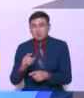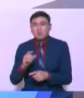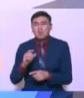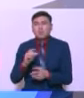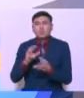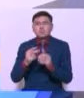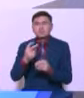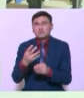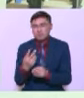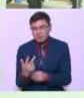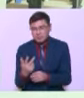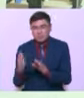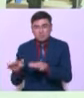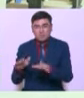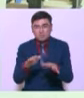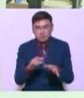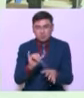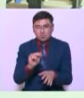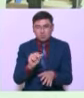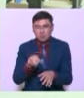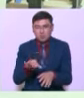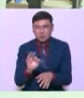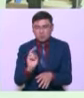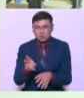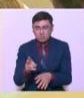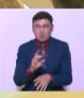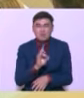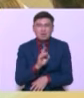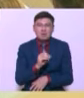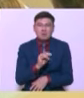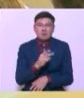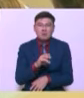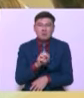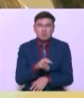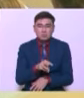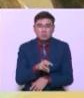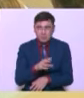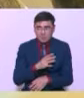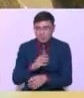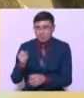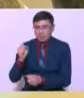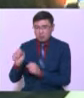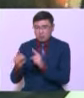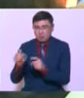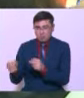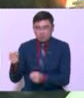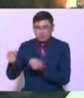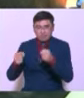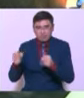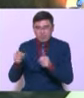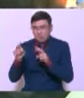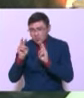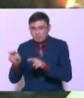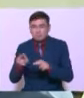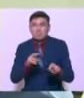открыто 243 участка референдума. На каждый из них были отобраны специально обученные наблюдатели из числа членов общественных организаций. По словам